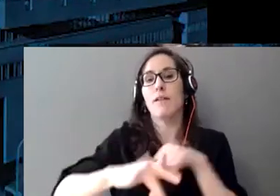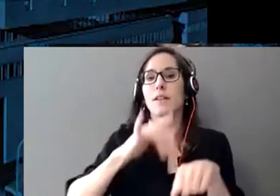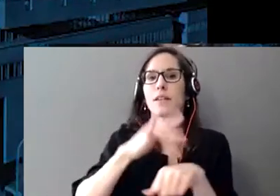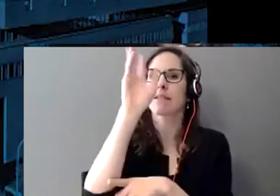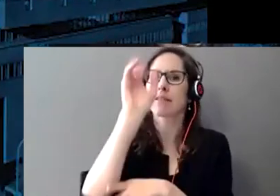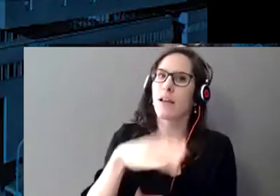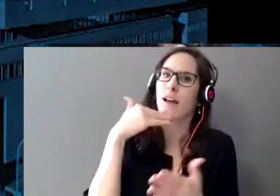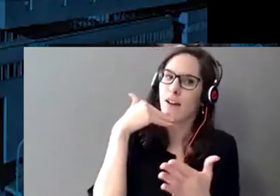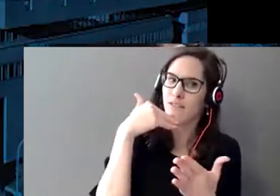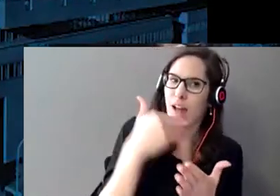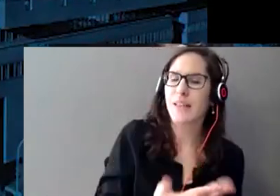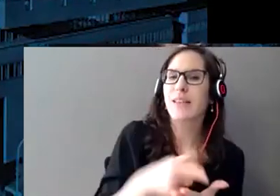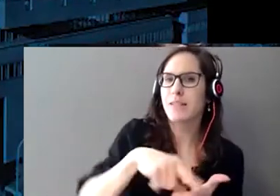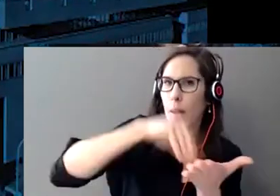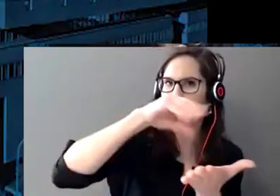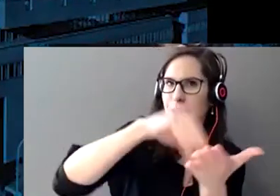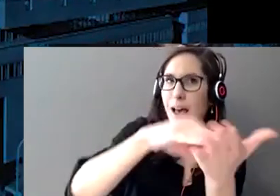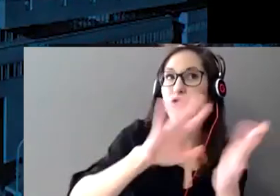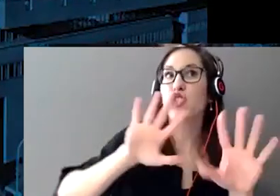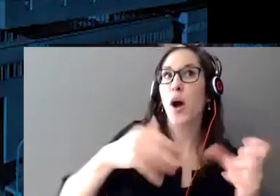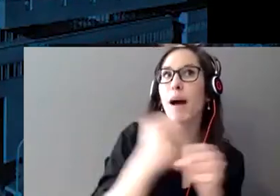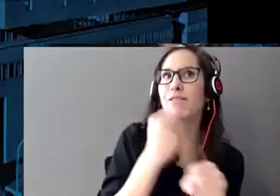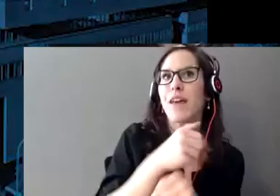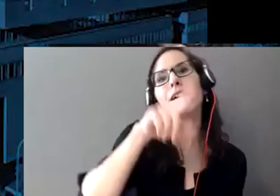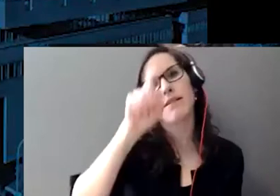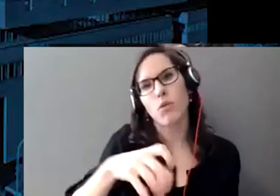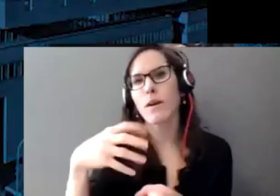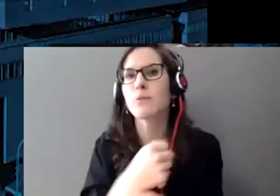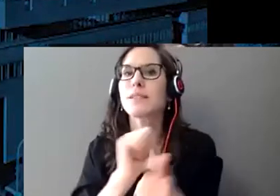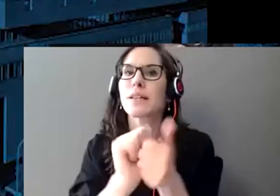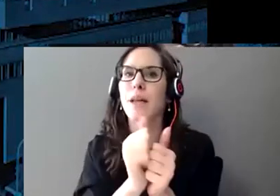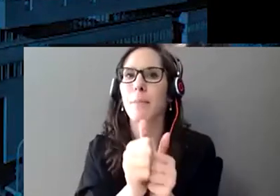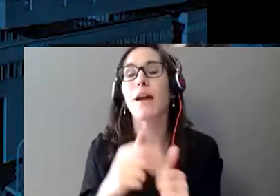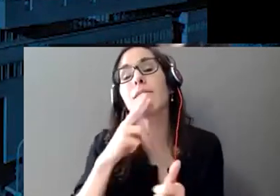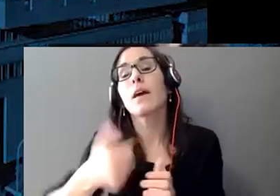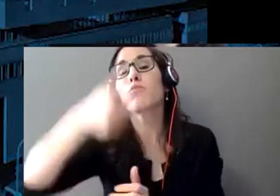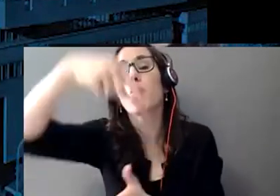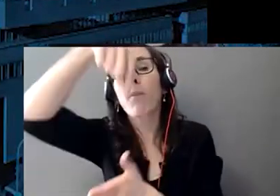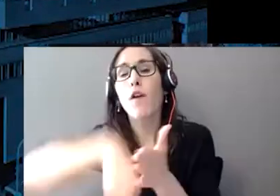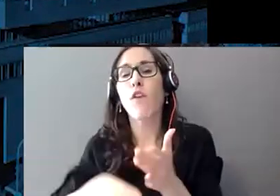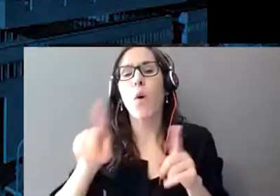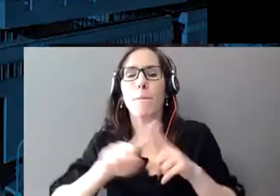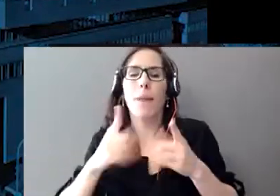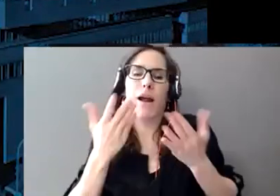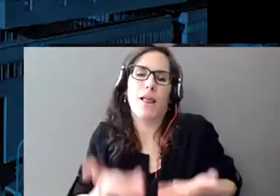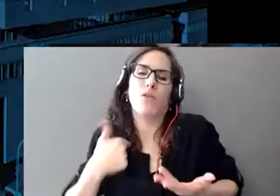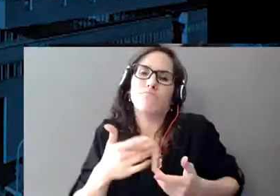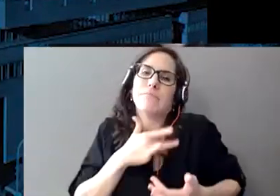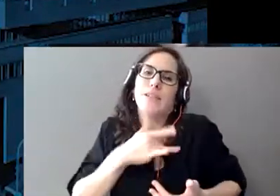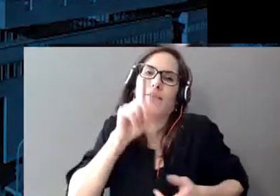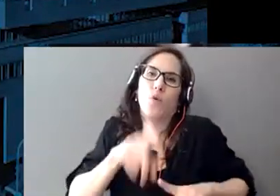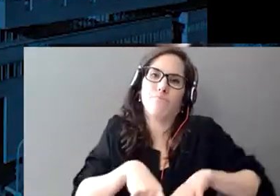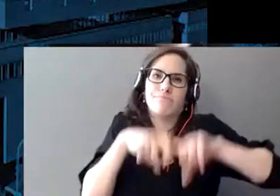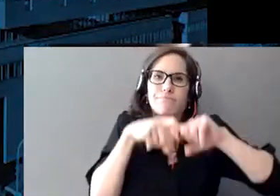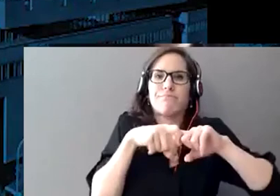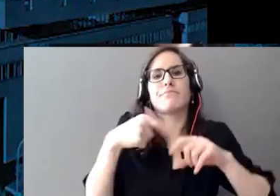souvent les passées sans l'exempleur c'est beaucoup plus que ça mais je m'arrêterai là pour laisser la parole à ma collègue en finissant avec une belle citation